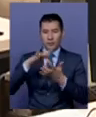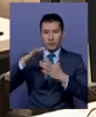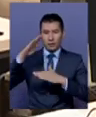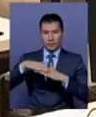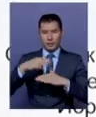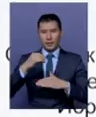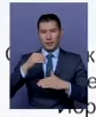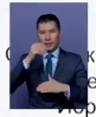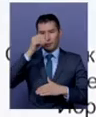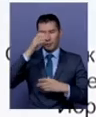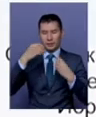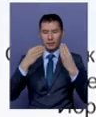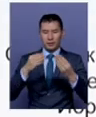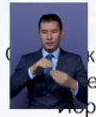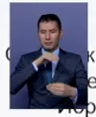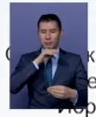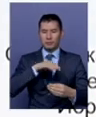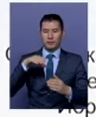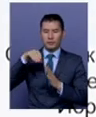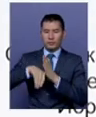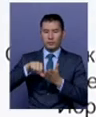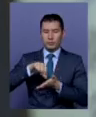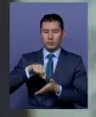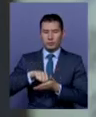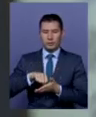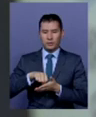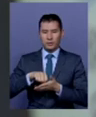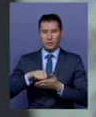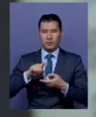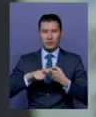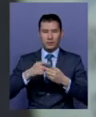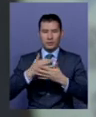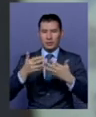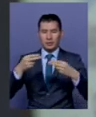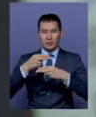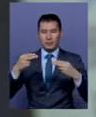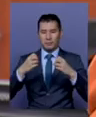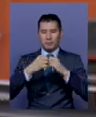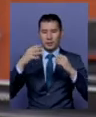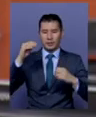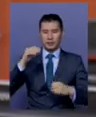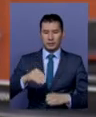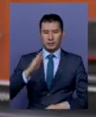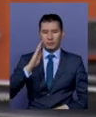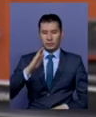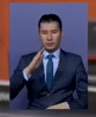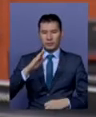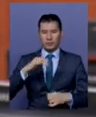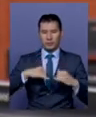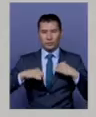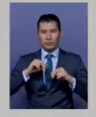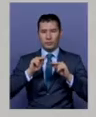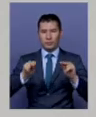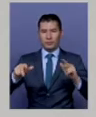беру саласы мамандарының қатысуымен өткен тамыздық кеңесте тыңғылықты талқыланды. Одан өзге 15 мыңнан астам ұстаз цифрлық сауаттылықты арттыру мақсатында